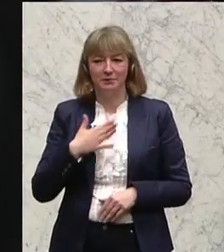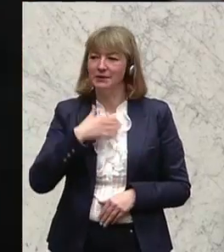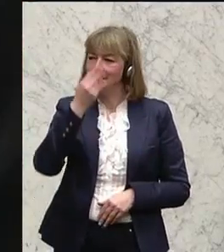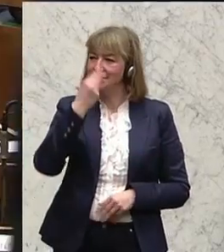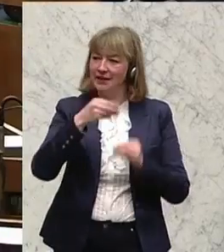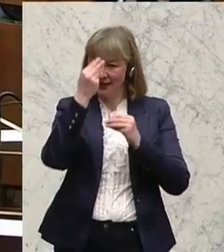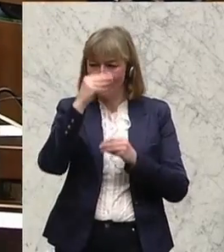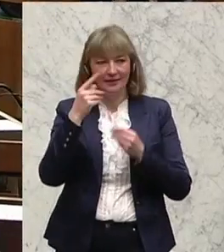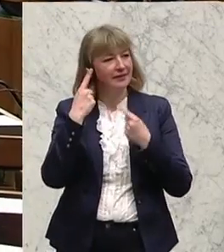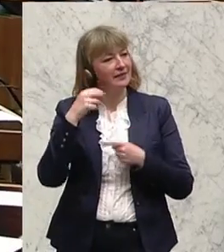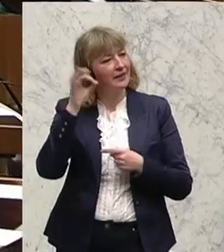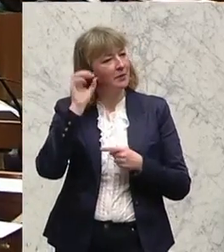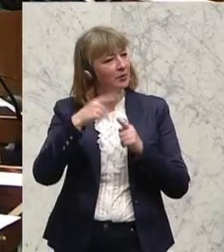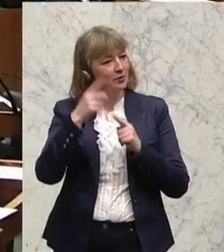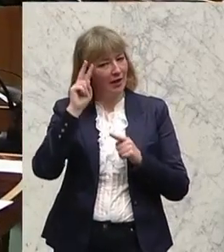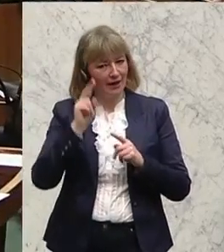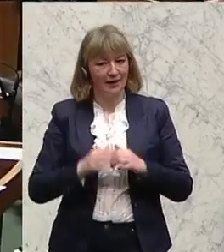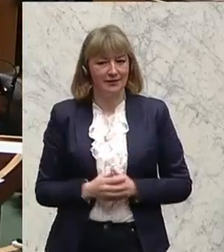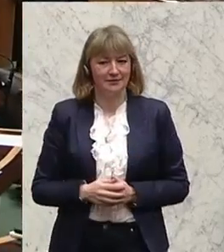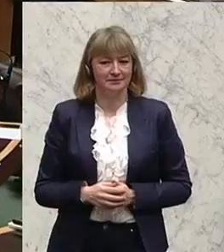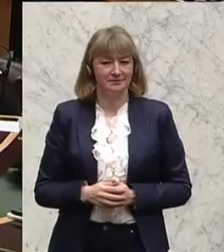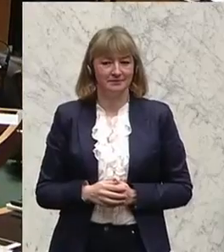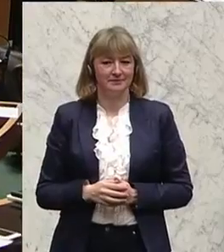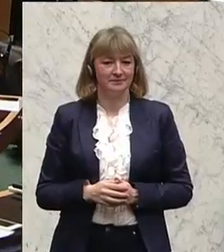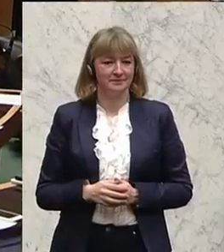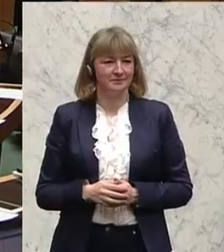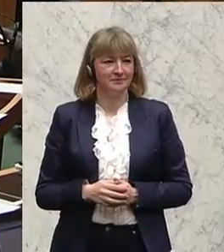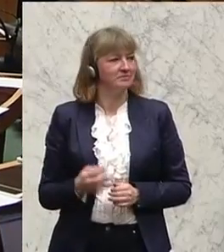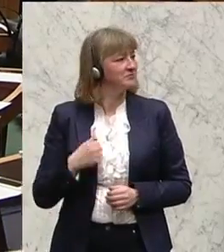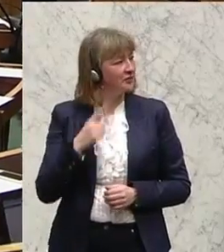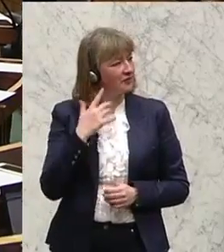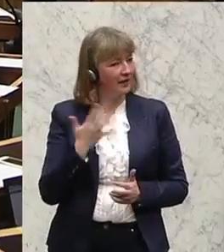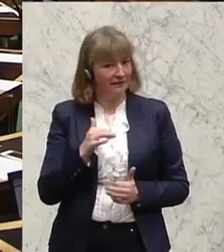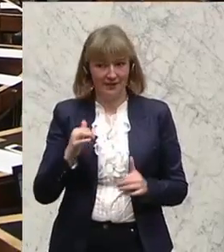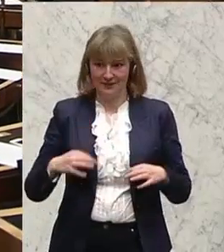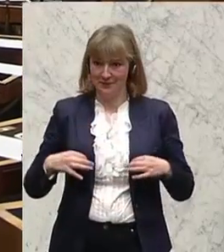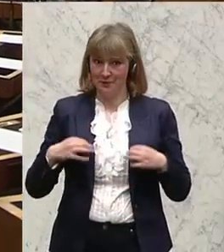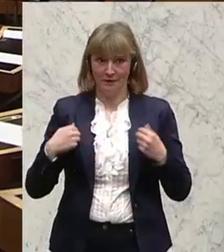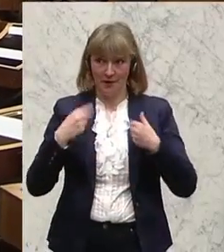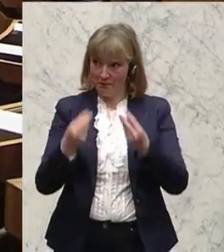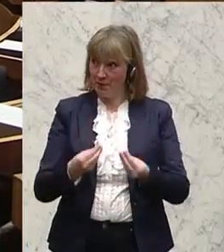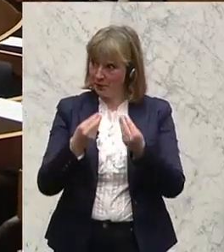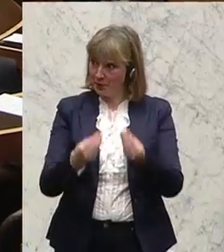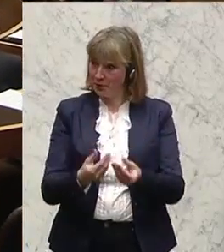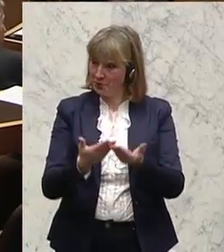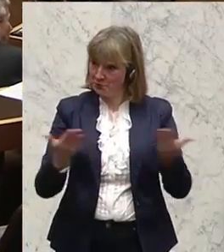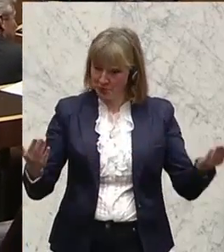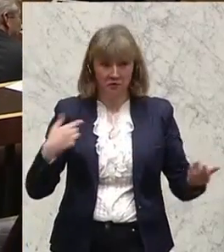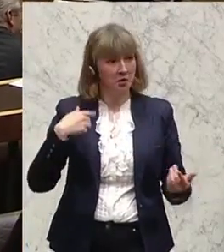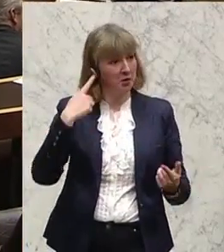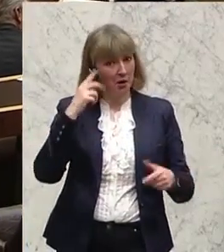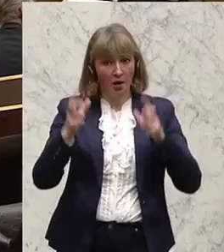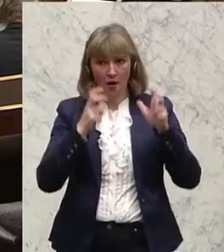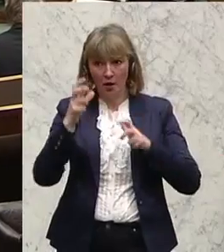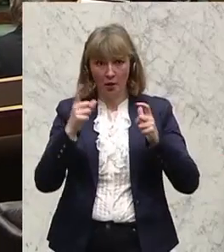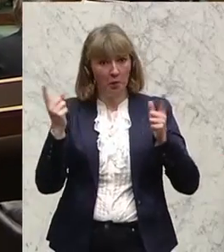nach in den vielen verschiedenen Zuständigkeitsbereichen für Wohnangelegenheiten. Das sich der Lärmpegel